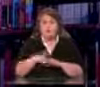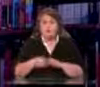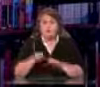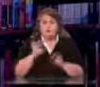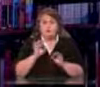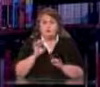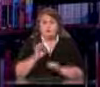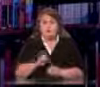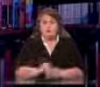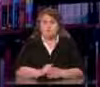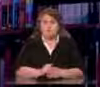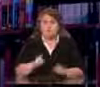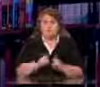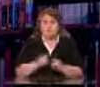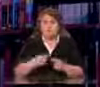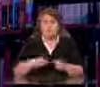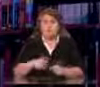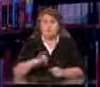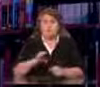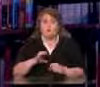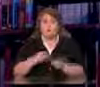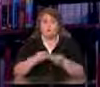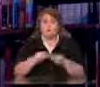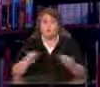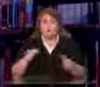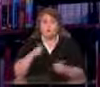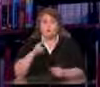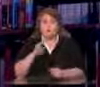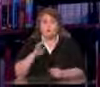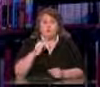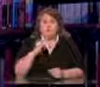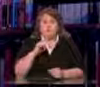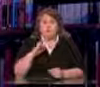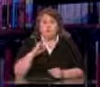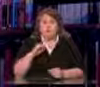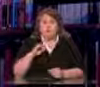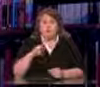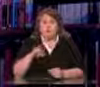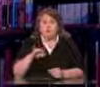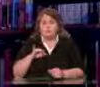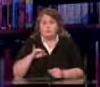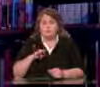морщинистая. Таким образом, расщепление по фенотипу составляет